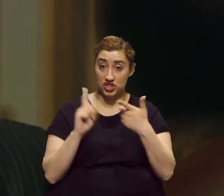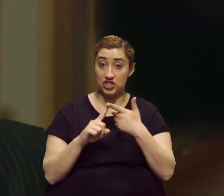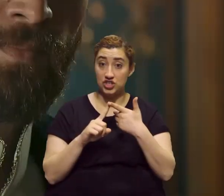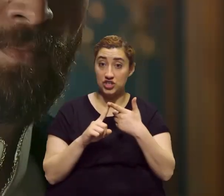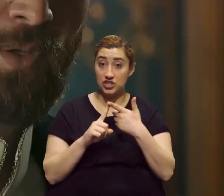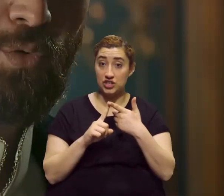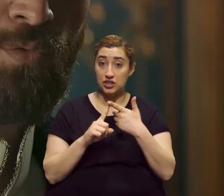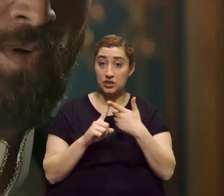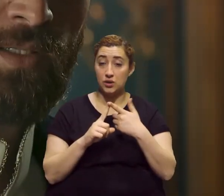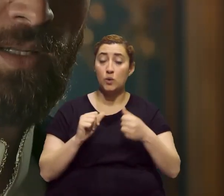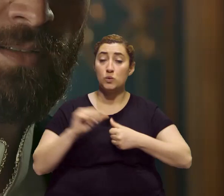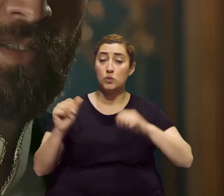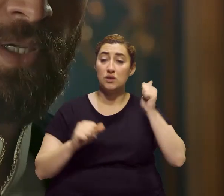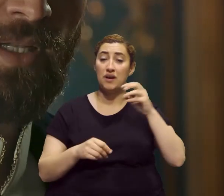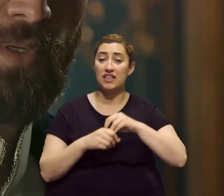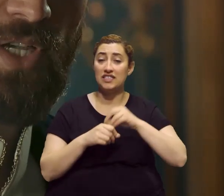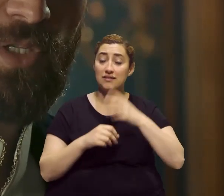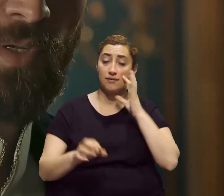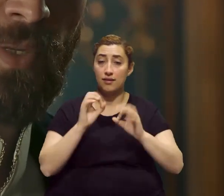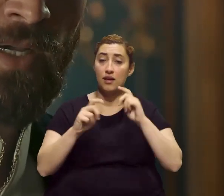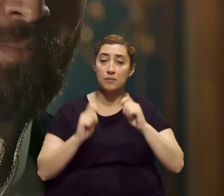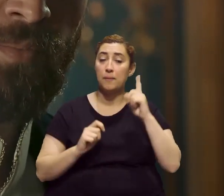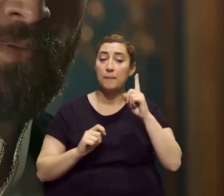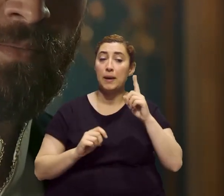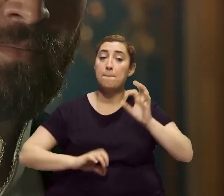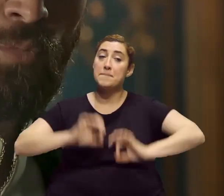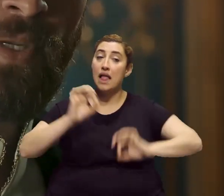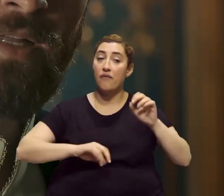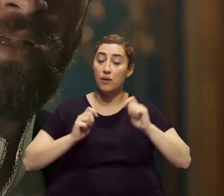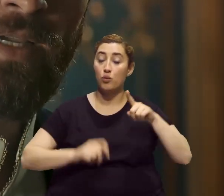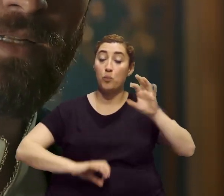İkincisi ise uzun vadede tatbik edebileceğimiz bir plan yapıp